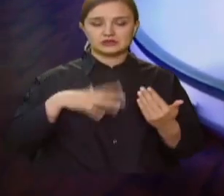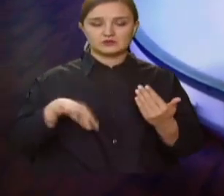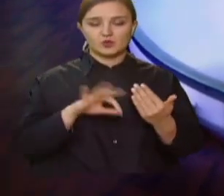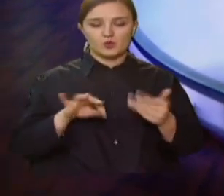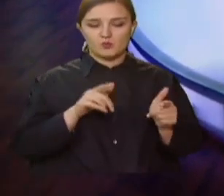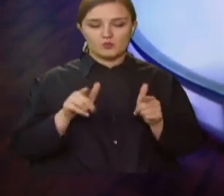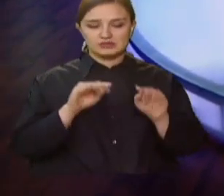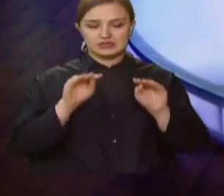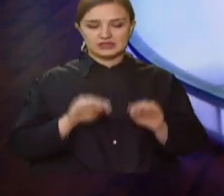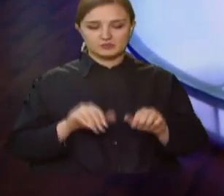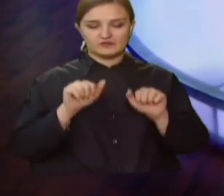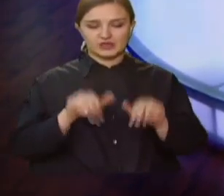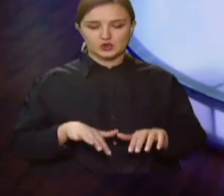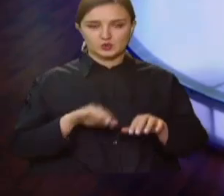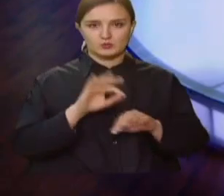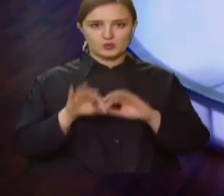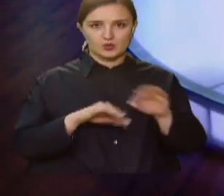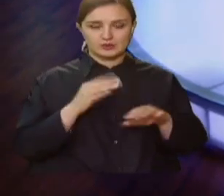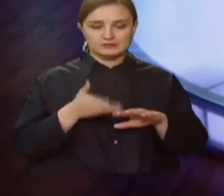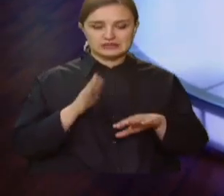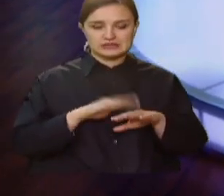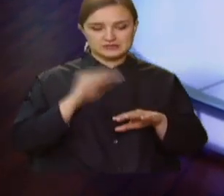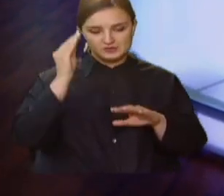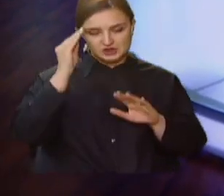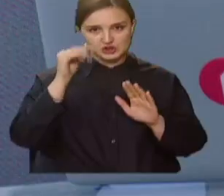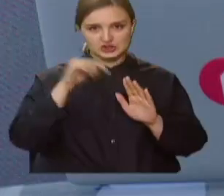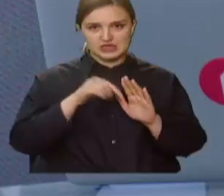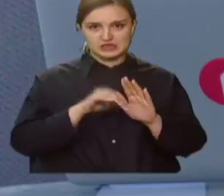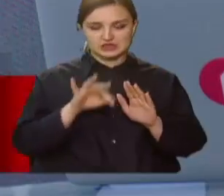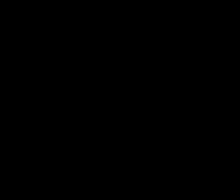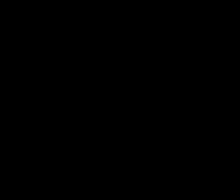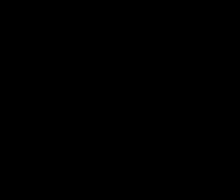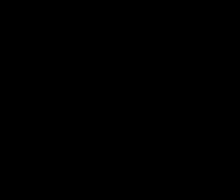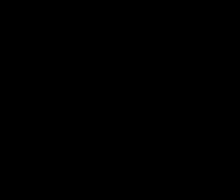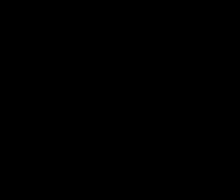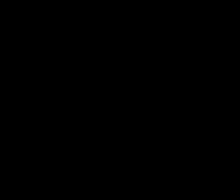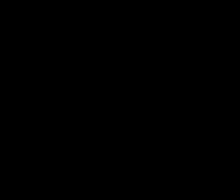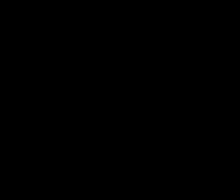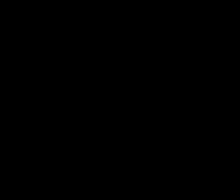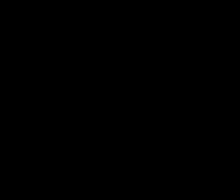შესახებ მომზადებული რეზოლუციის პროექტზე და მძიმე შინაარსის შესწორებებზე.